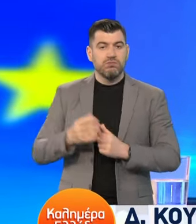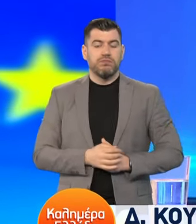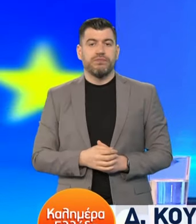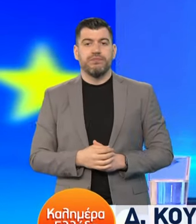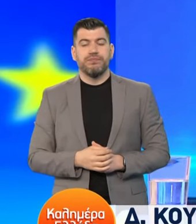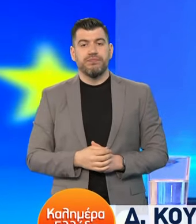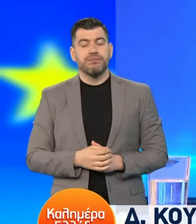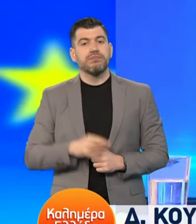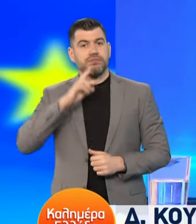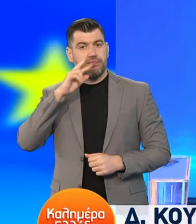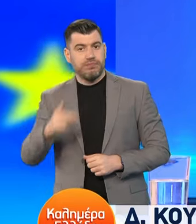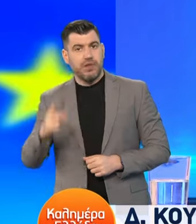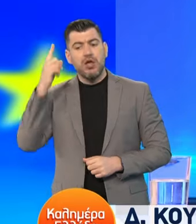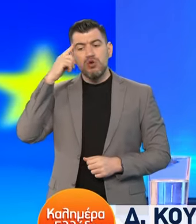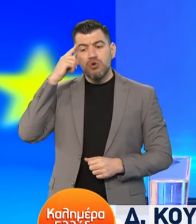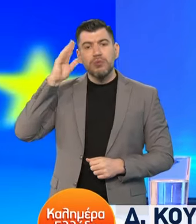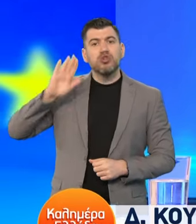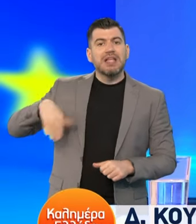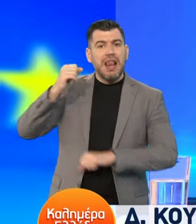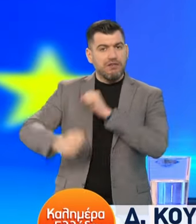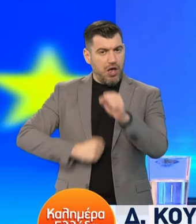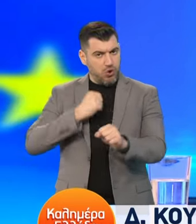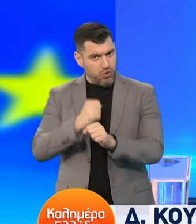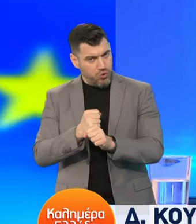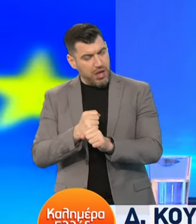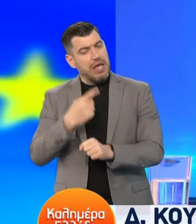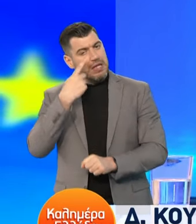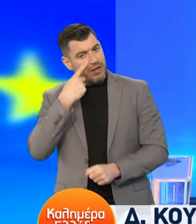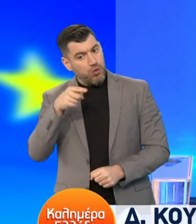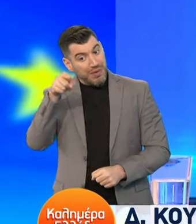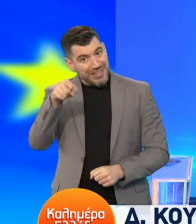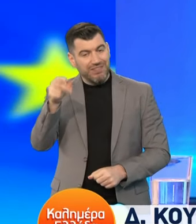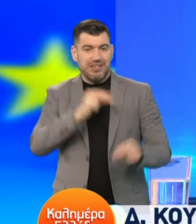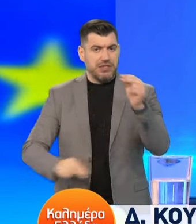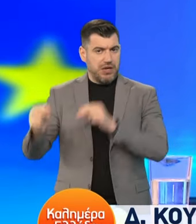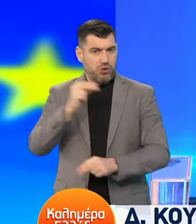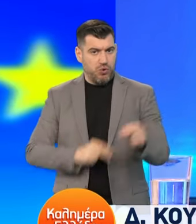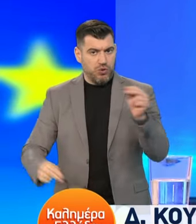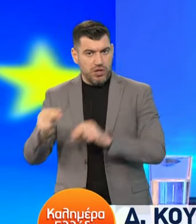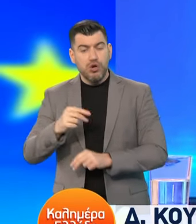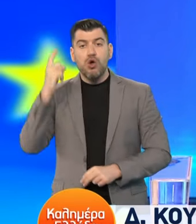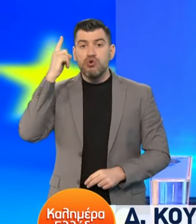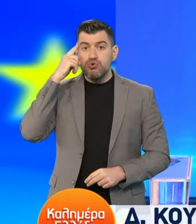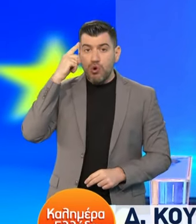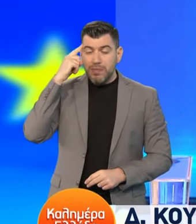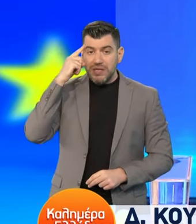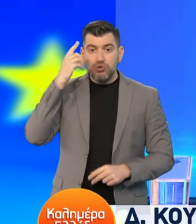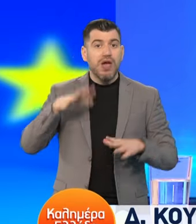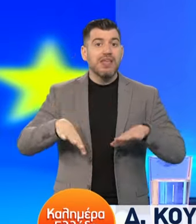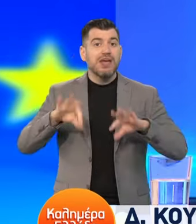θα συνεχιστεί και θα εκφραστεί και στις αυτές τις ευρωεκλογές, έχει αρχίσει να γίνεται